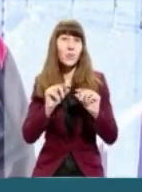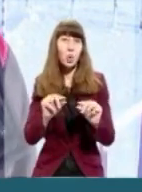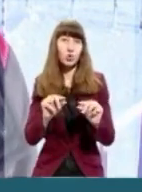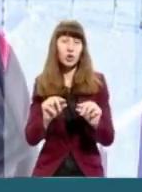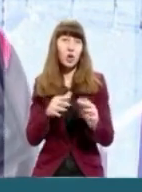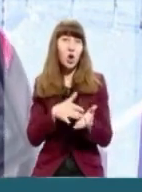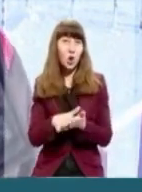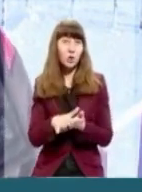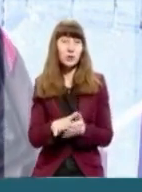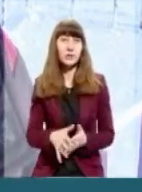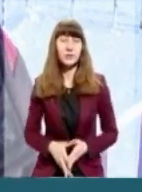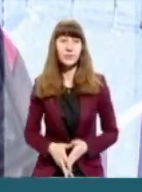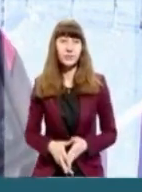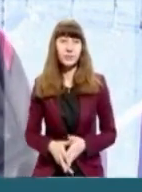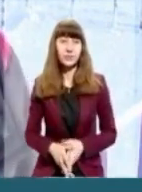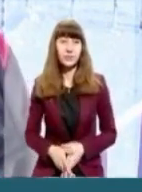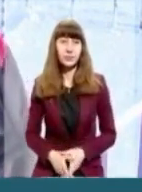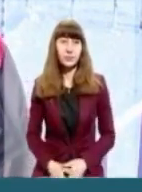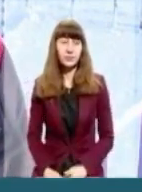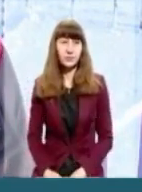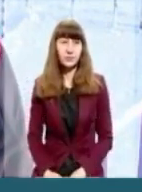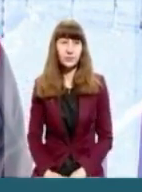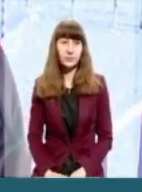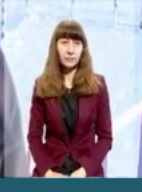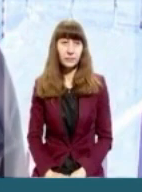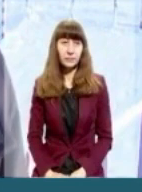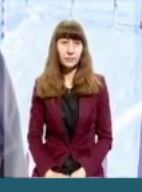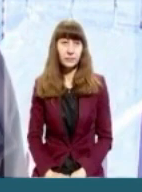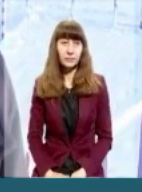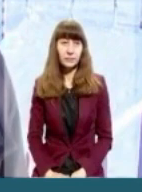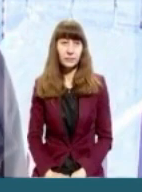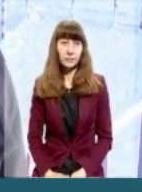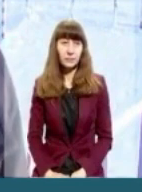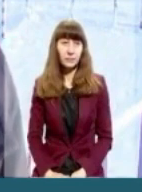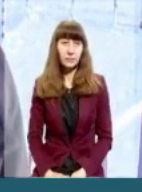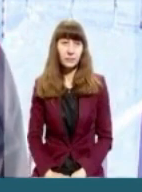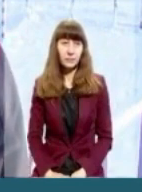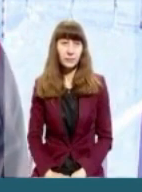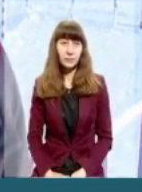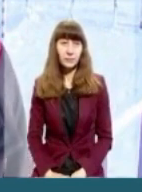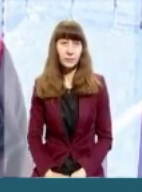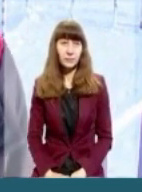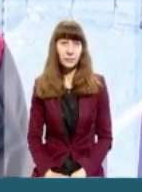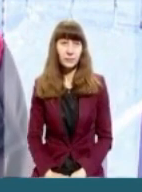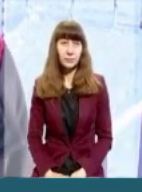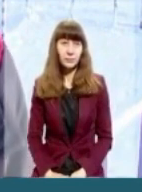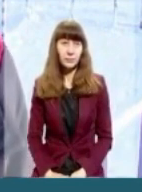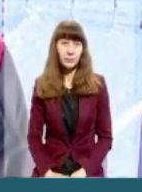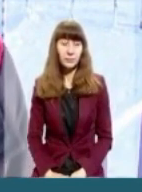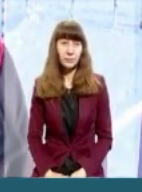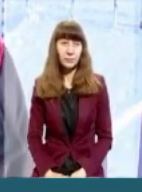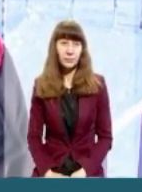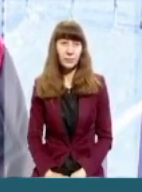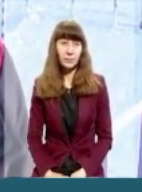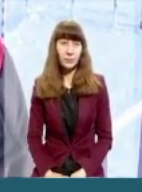тоньше. Становление льда было, не сказать, хорошее, потому что как раз в тот день снег и шел, и лед